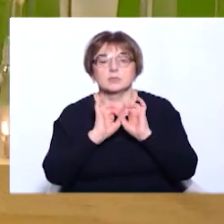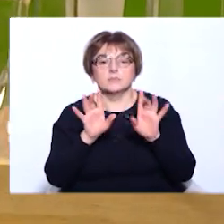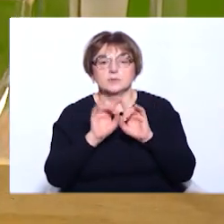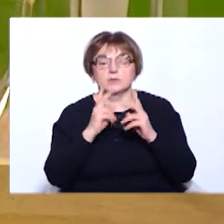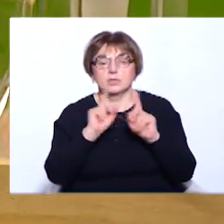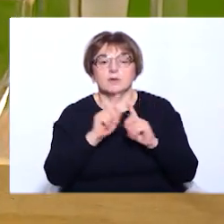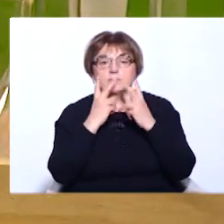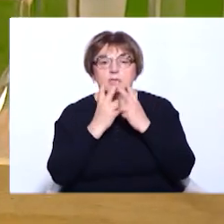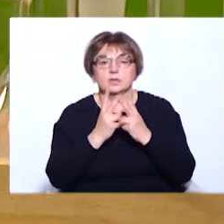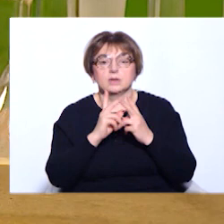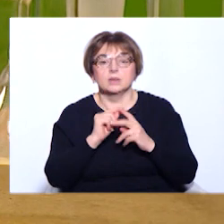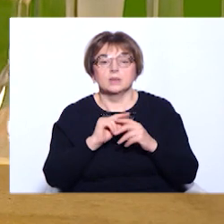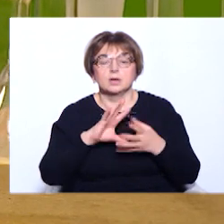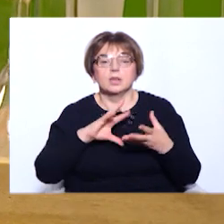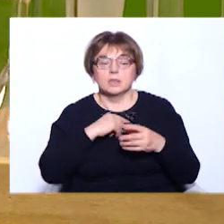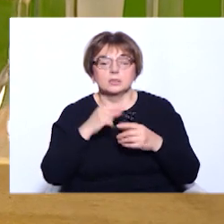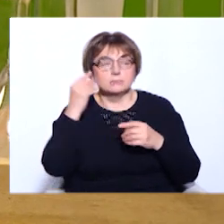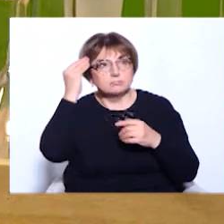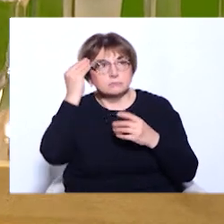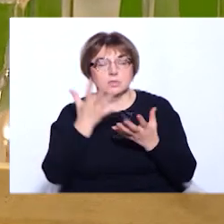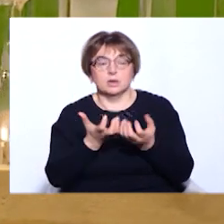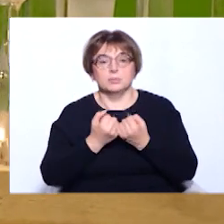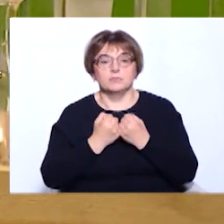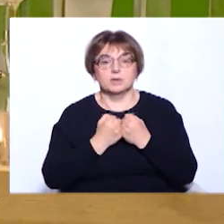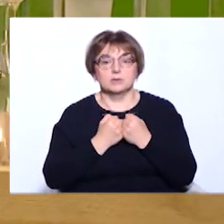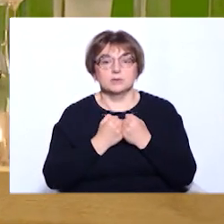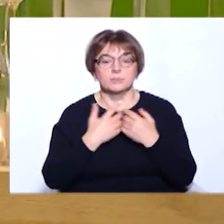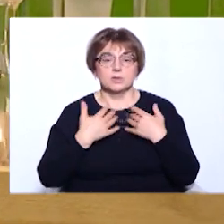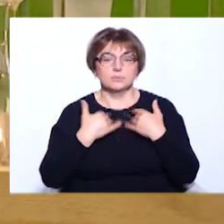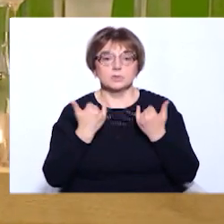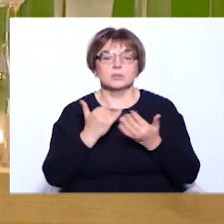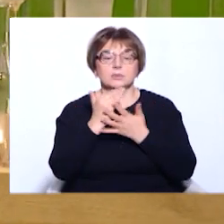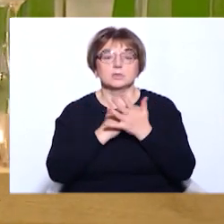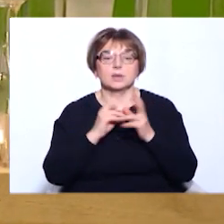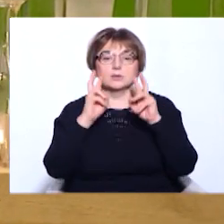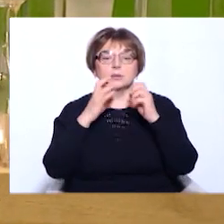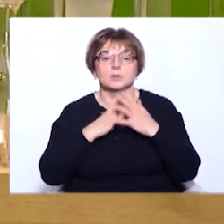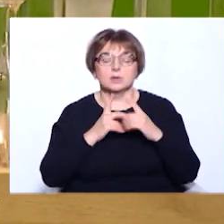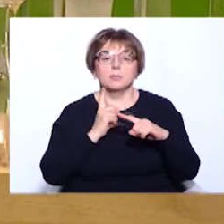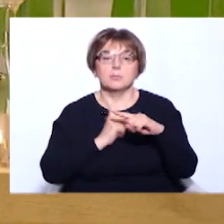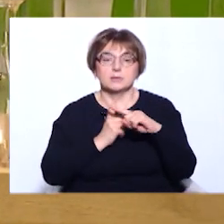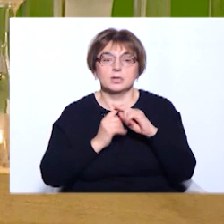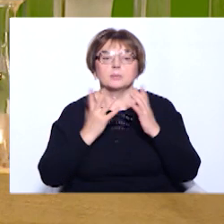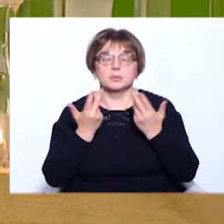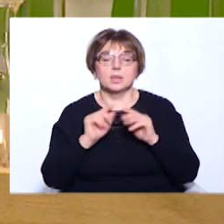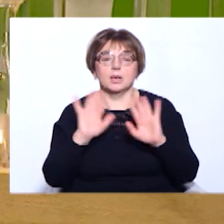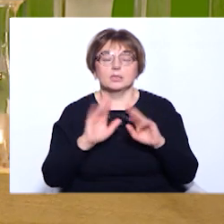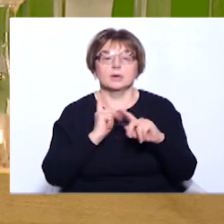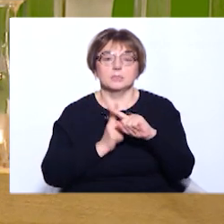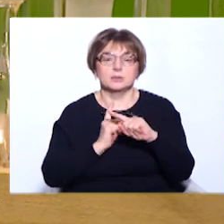რა ვნახეთ და რა დასკვნები გამოვიტანეთ ასევე. ჩვენი დღევანდელი გაკვეთილის თემა იყო მეტალები და